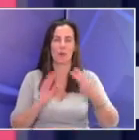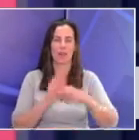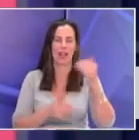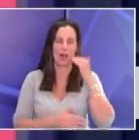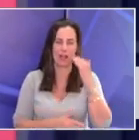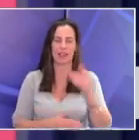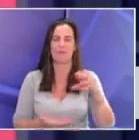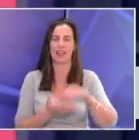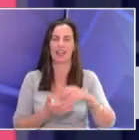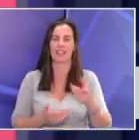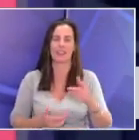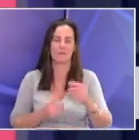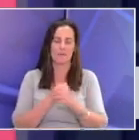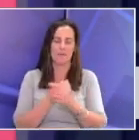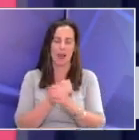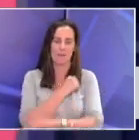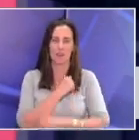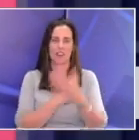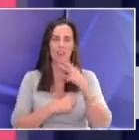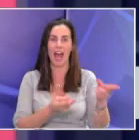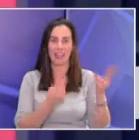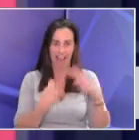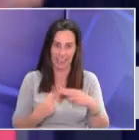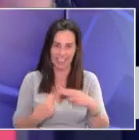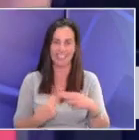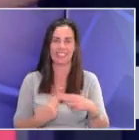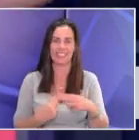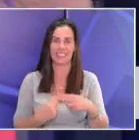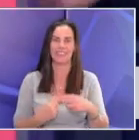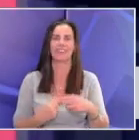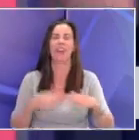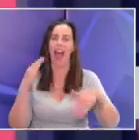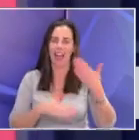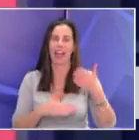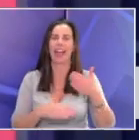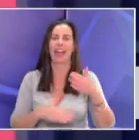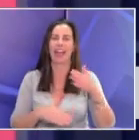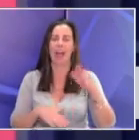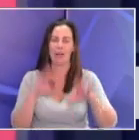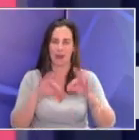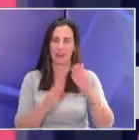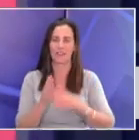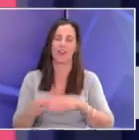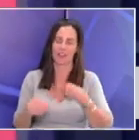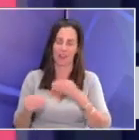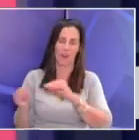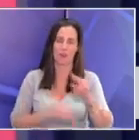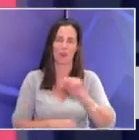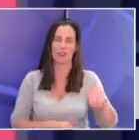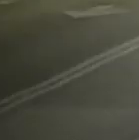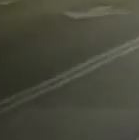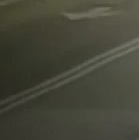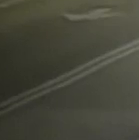לפוליטיקה אמריקנית, מרכז לייפר, אוניברסיטה העברית. את תחזרי אלינו פוסט בחירות ניתוח. אני מודה לך. מעברון, אנחנו עוברים לאייטם